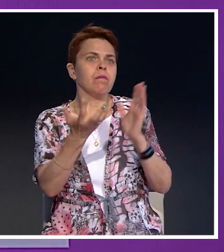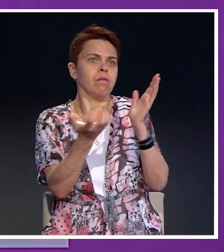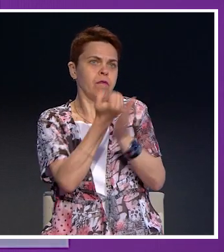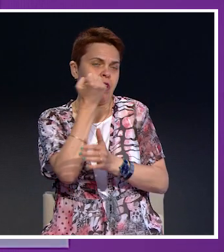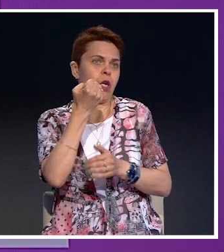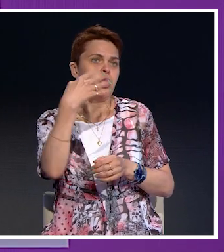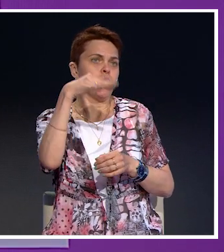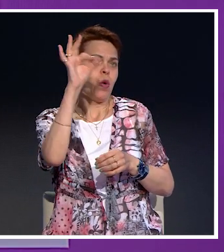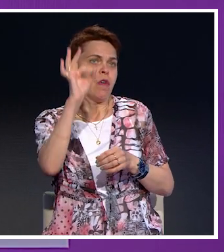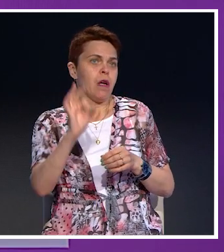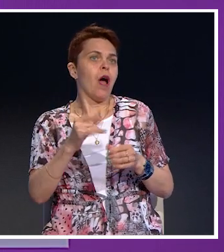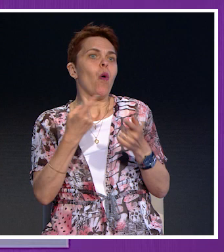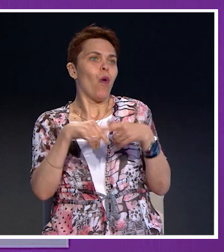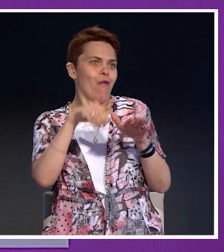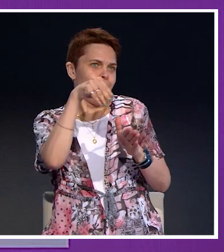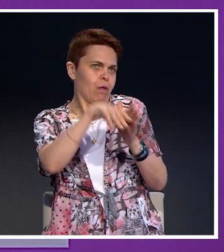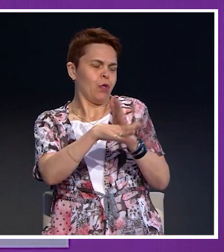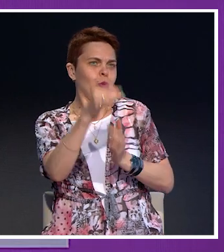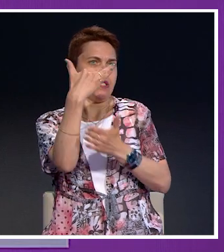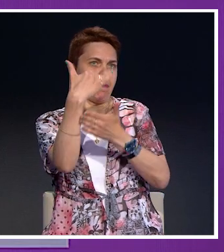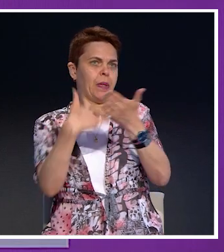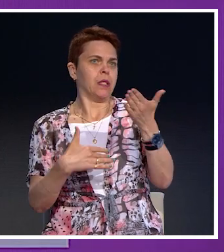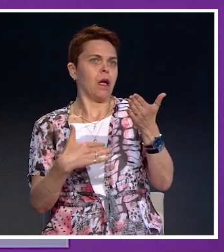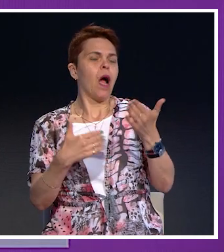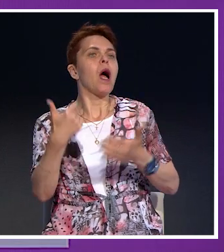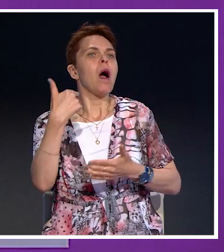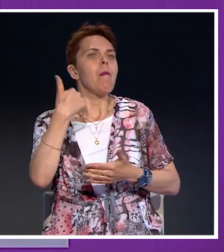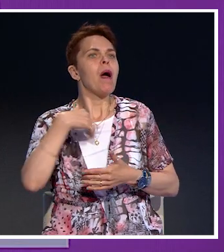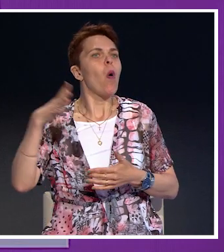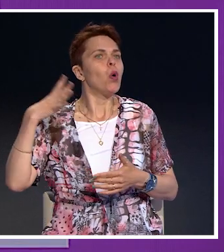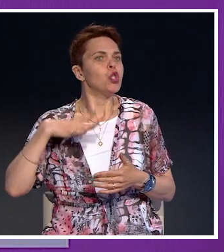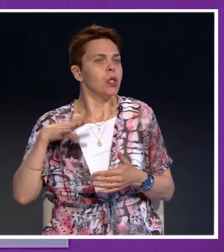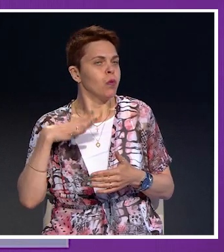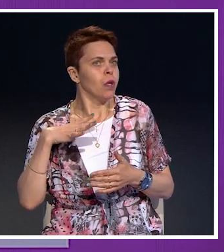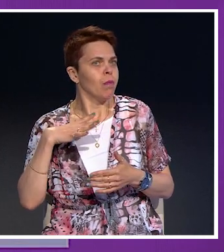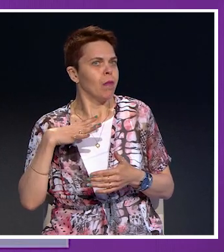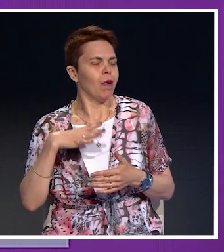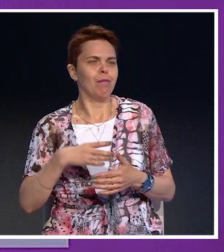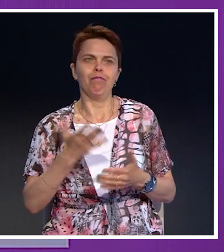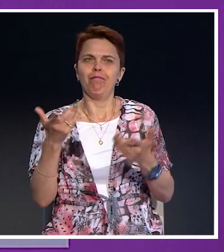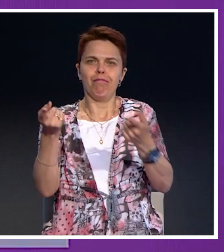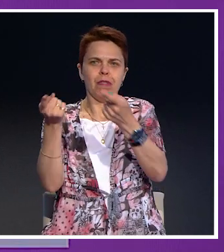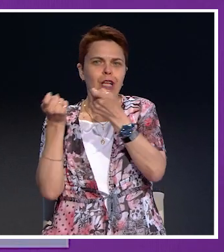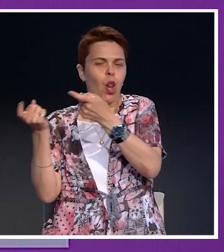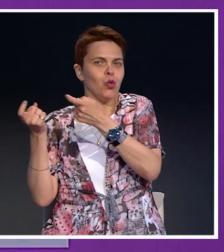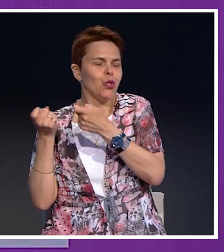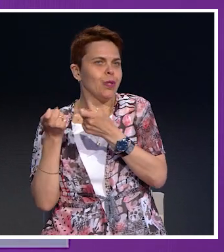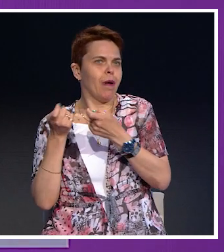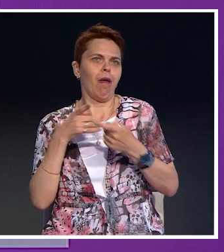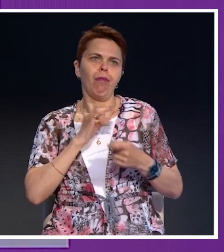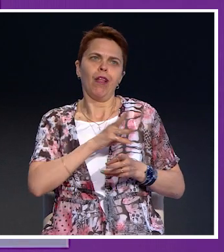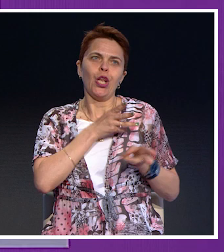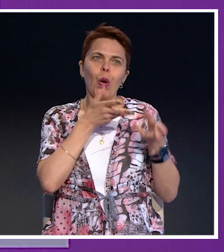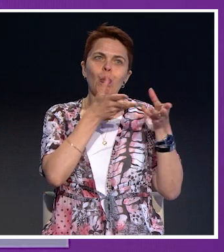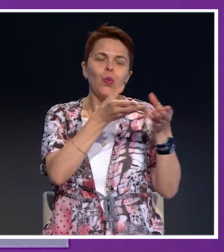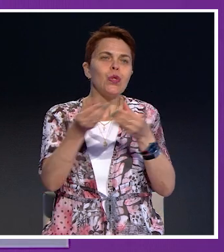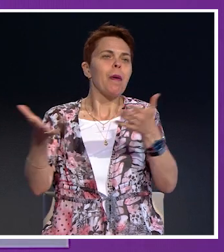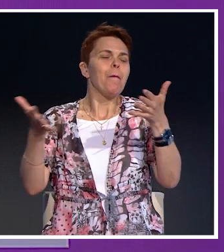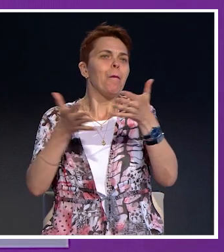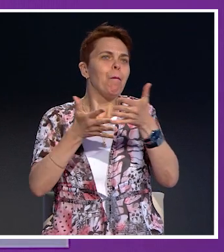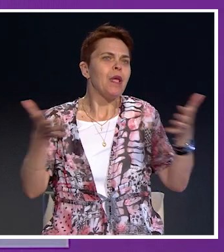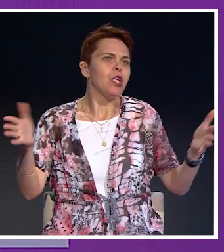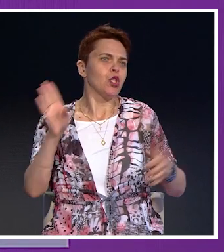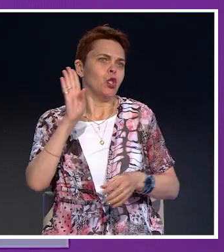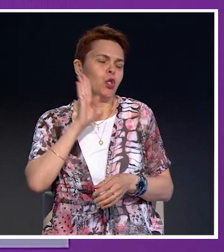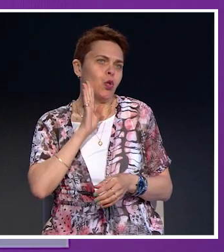представників однієї статі у виборчих списках. Ми очікуємо, прагнемо залучити і надихнути якомога більше